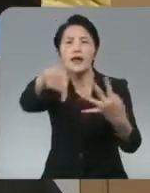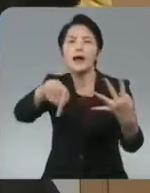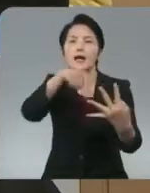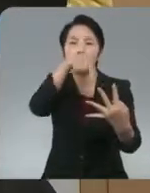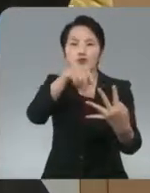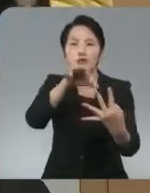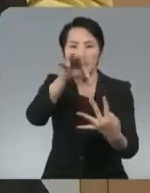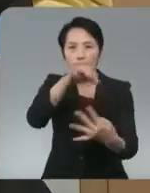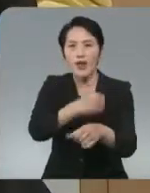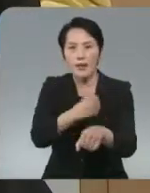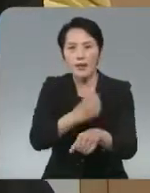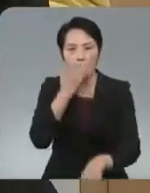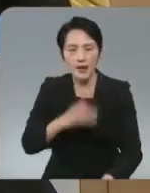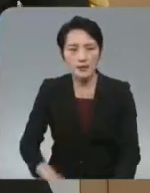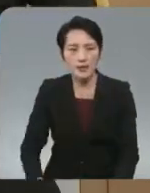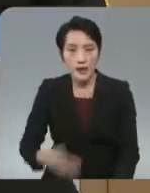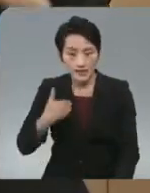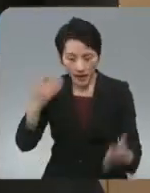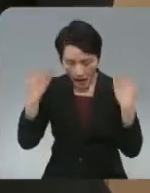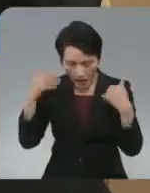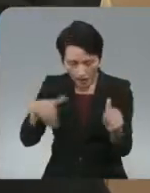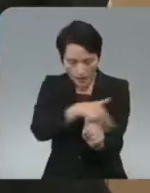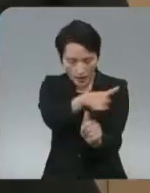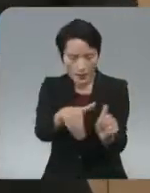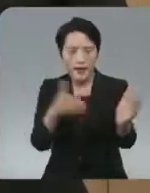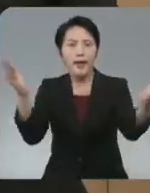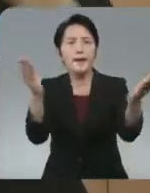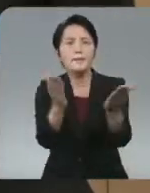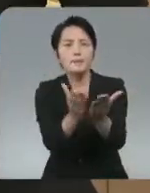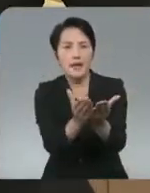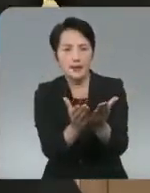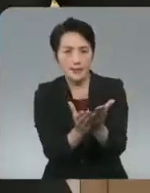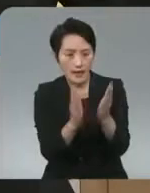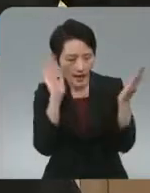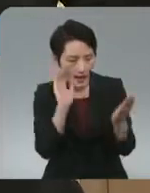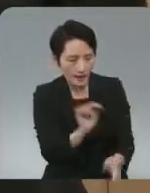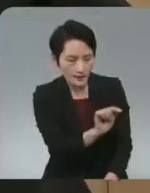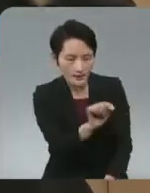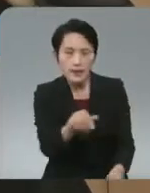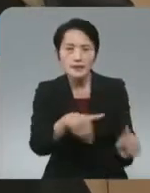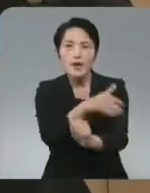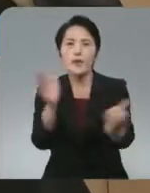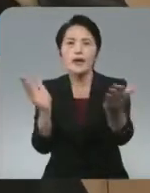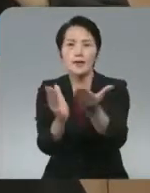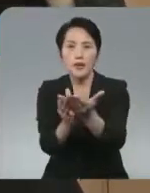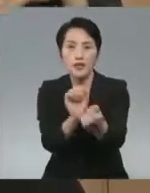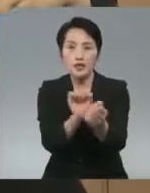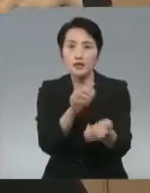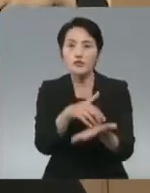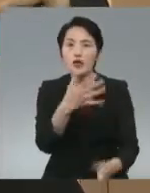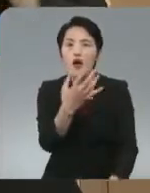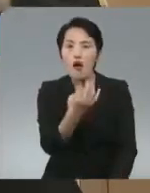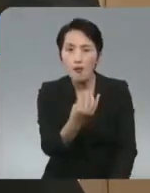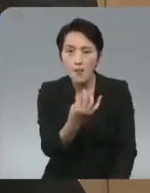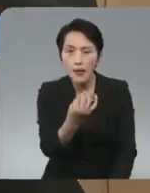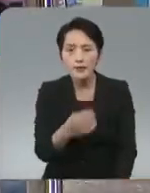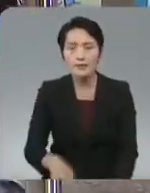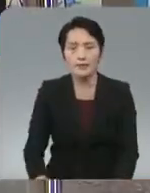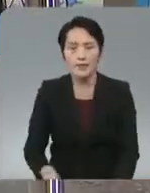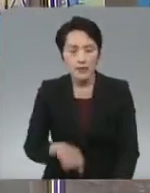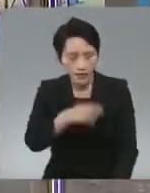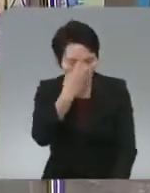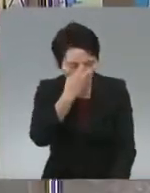し放課後のカリキュラムも対面オンライン五合など多様な方法で運営され